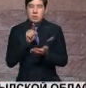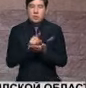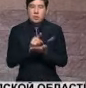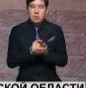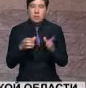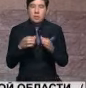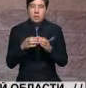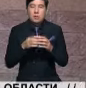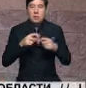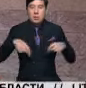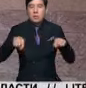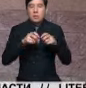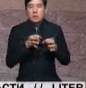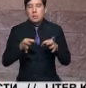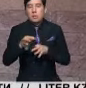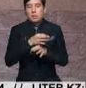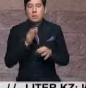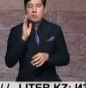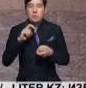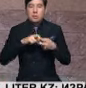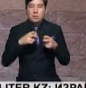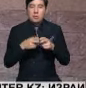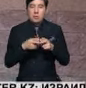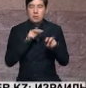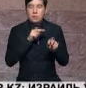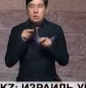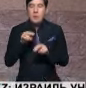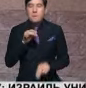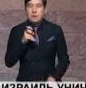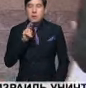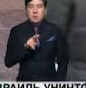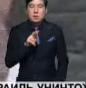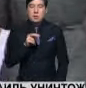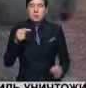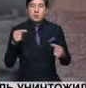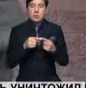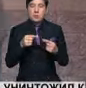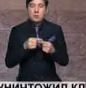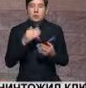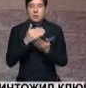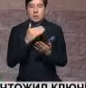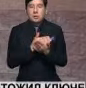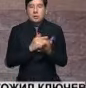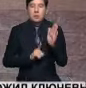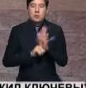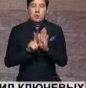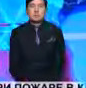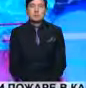стол и рассмотреть этот вопрос. Впредь эта проблема будет на контроле партии. Думаю, точное решение по ней мы примем уже в начале